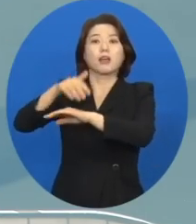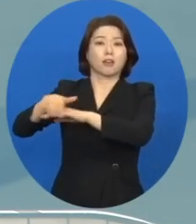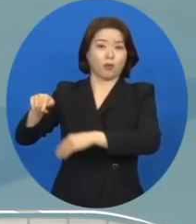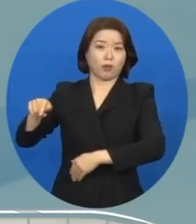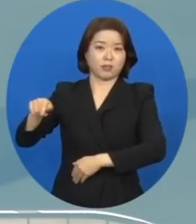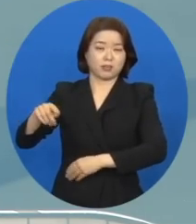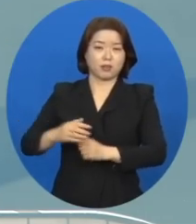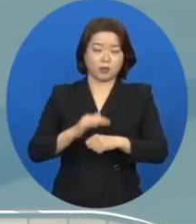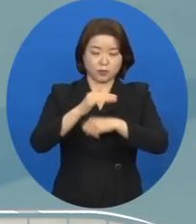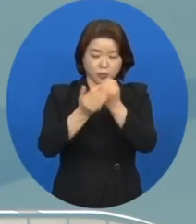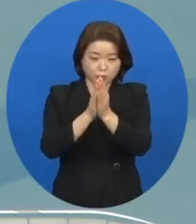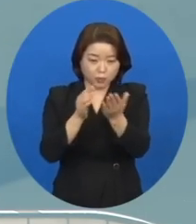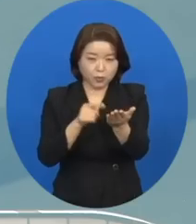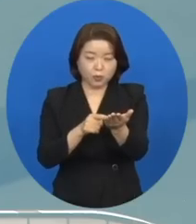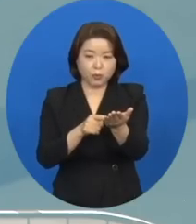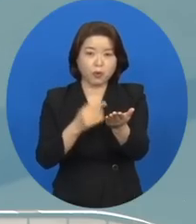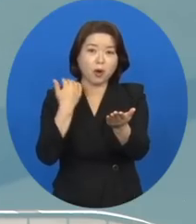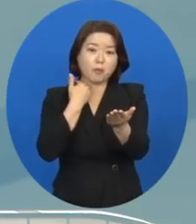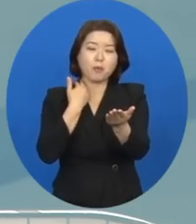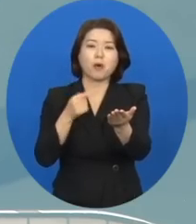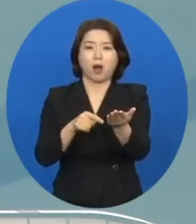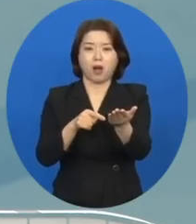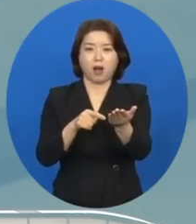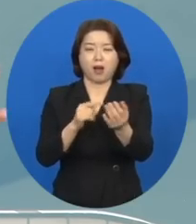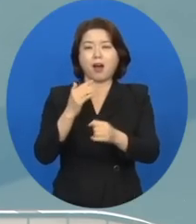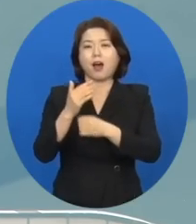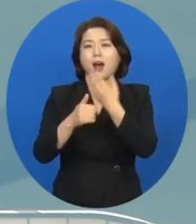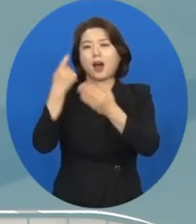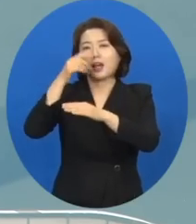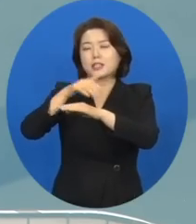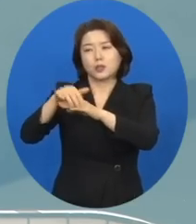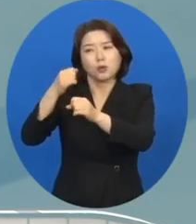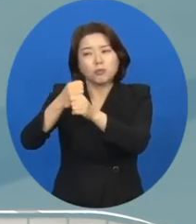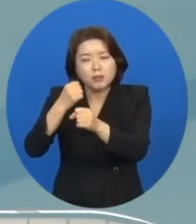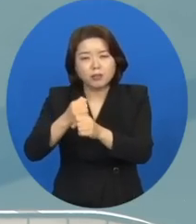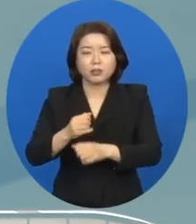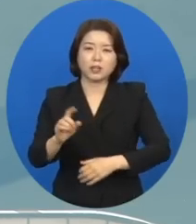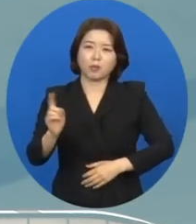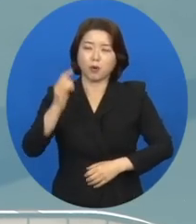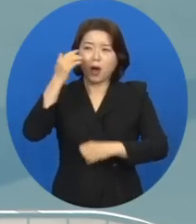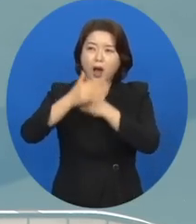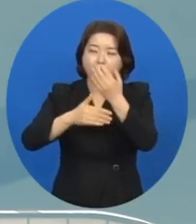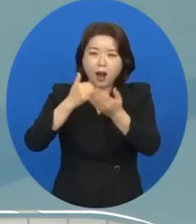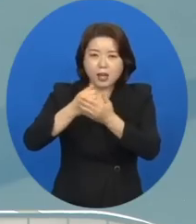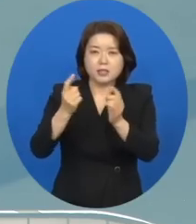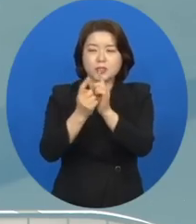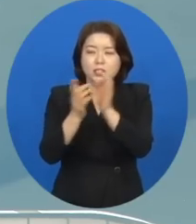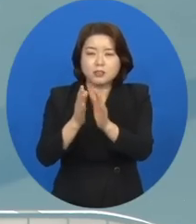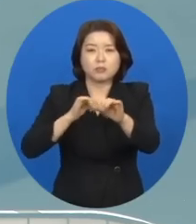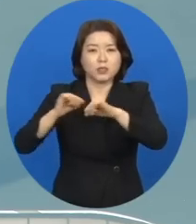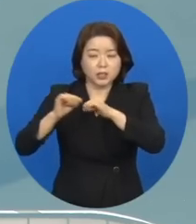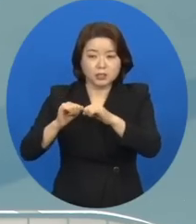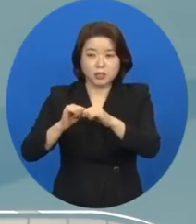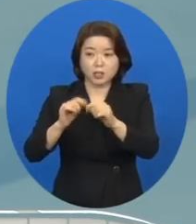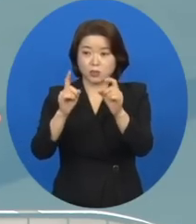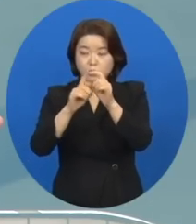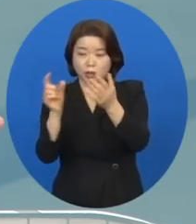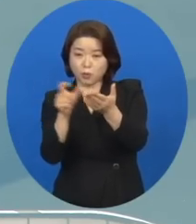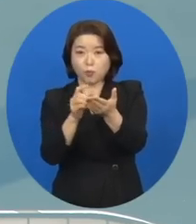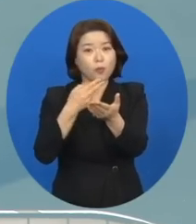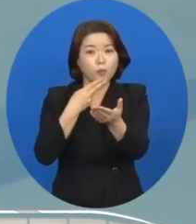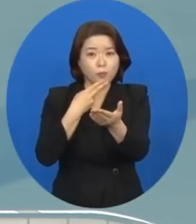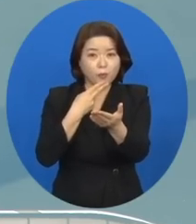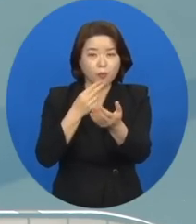그것은 숨겨져 있습니다. 뭐 하나님이 계획을 짰다, 뭐 하나님께서 직접 일하셨다 이런 표현은 나오지